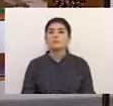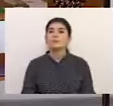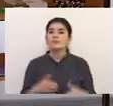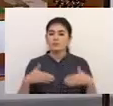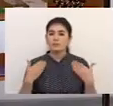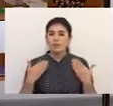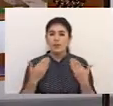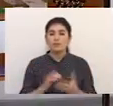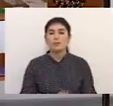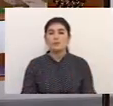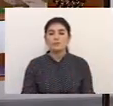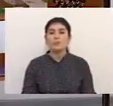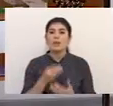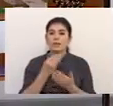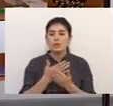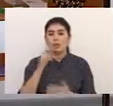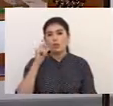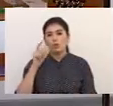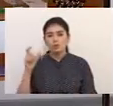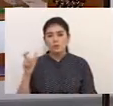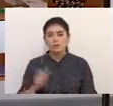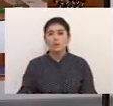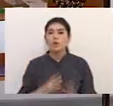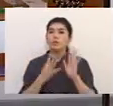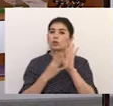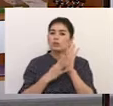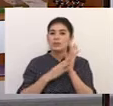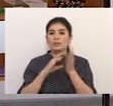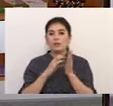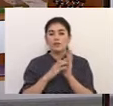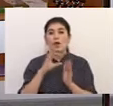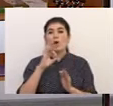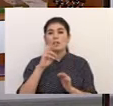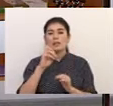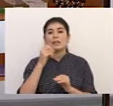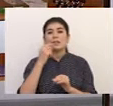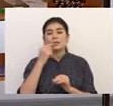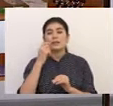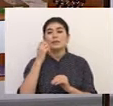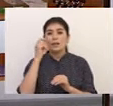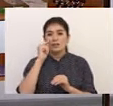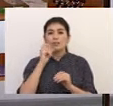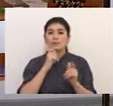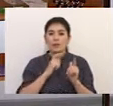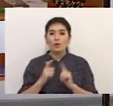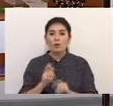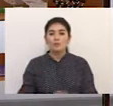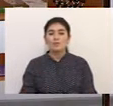Assalomu alaykum. Qadrli o'quvchilar. 9-sinf ona tili darsiga tayyormisiz?